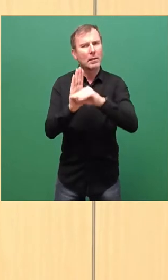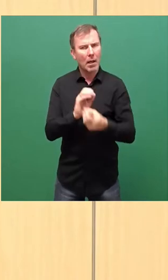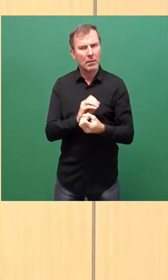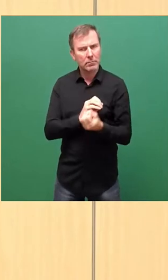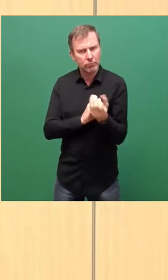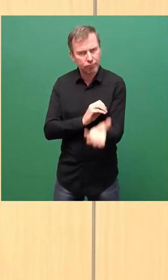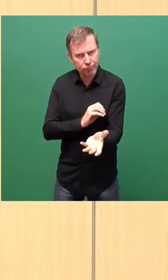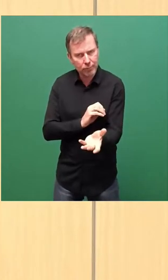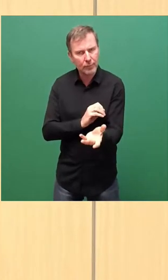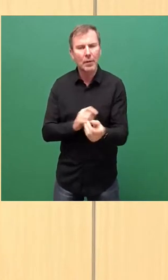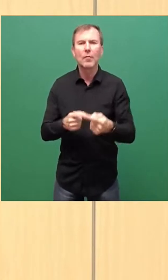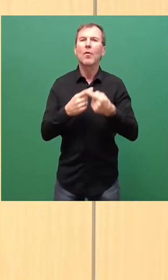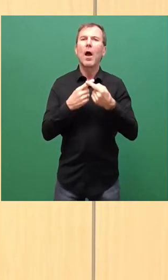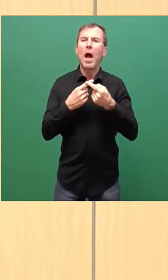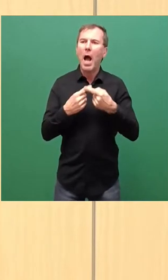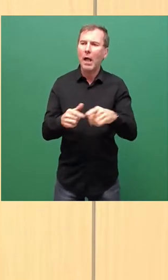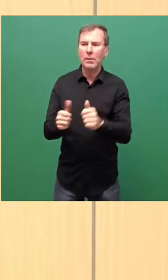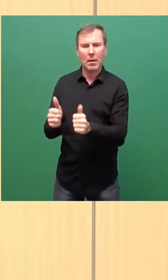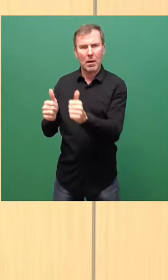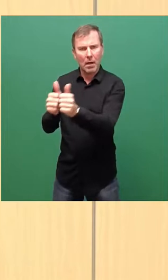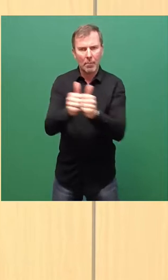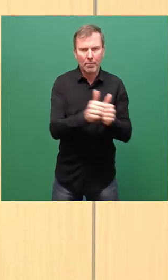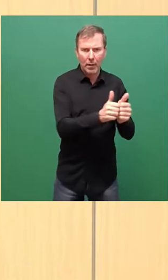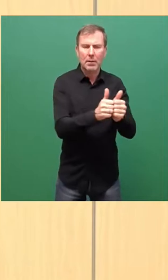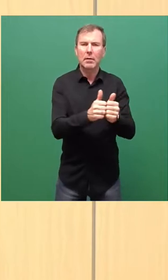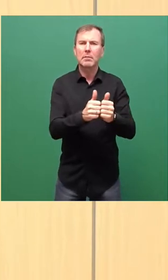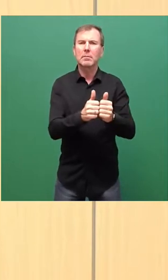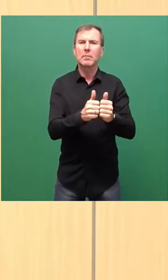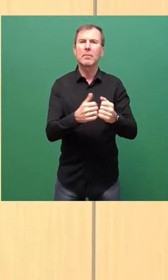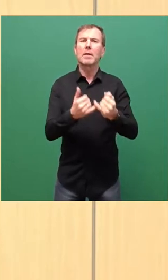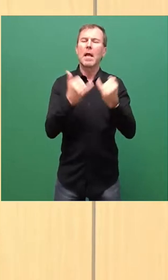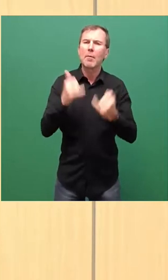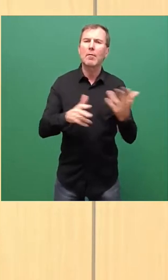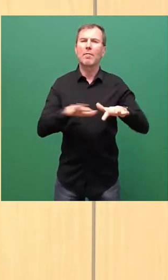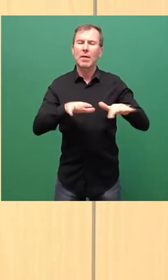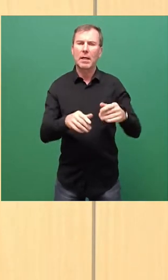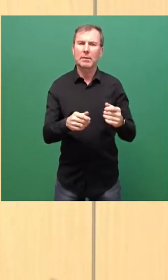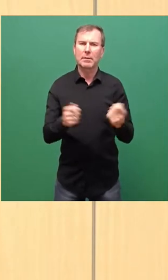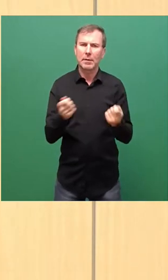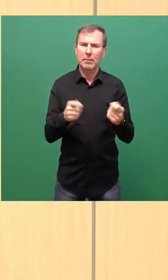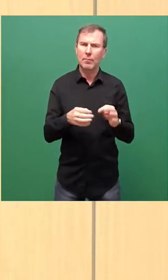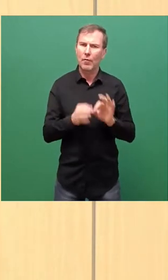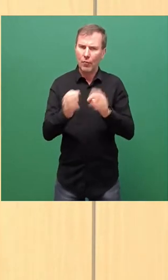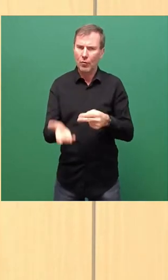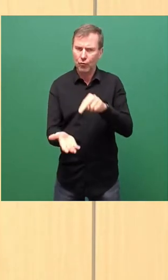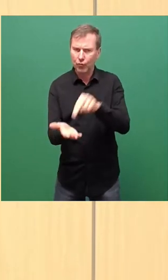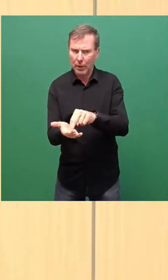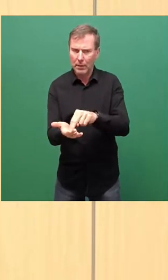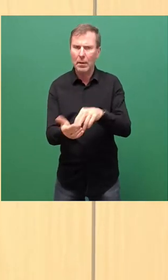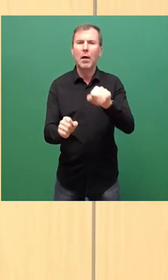anderen Partnern im mobilen Verkehrsgeschehen zur Verfügung zu stellen. Damit kann sogenannte